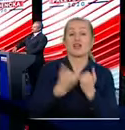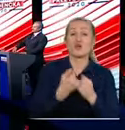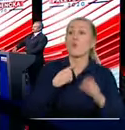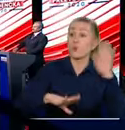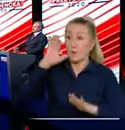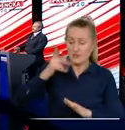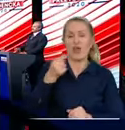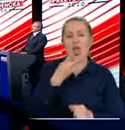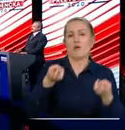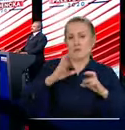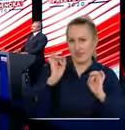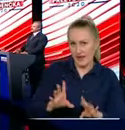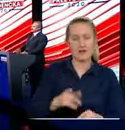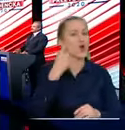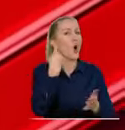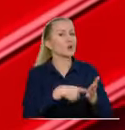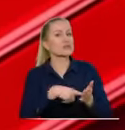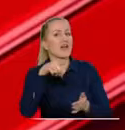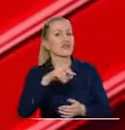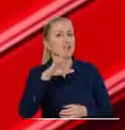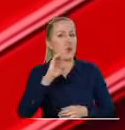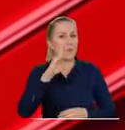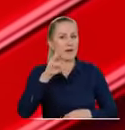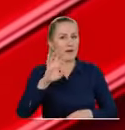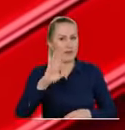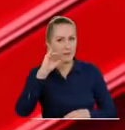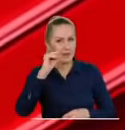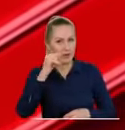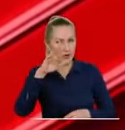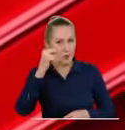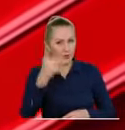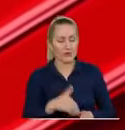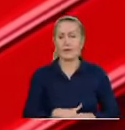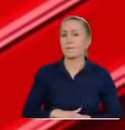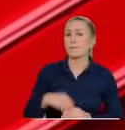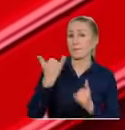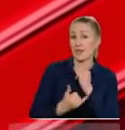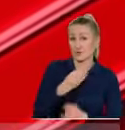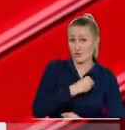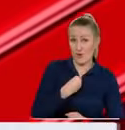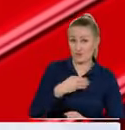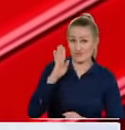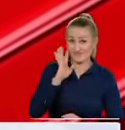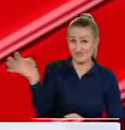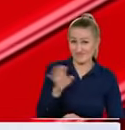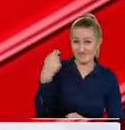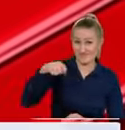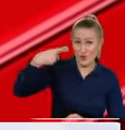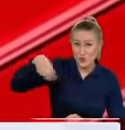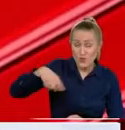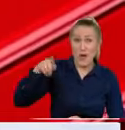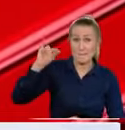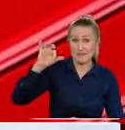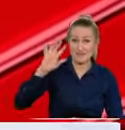dziękuję. Ostatni w tej rundzie pytań odpowiada Robert Biedroń. Jeśli Polską nadal będzie rządził prezydent Duda i PiS, to w Polsce